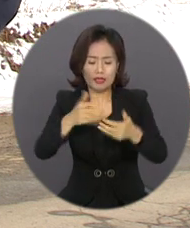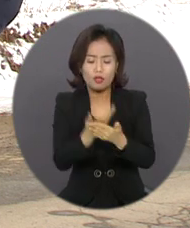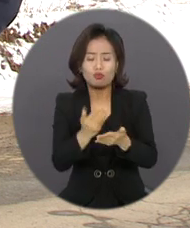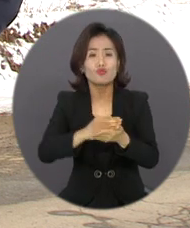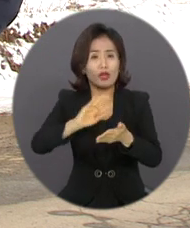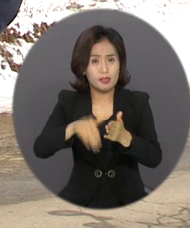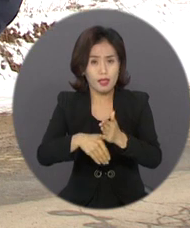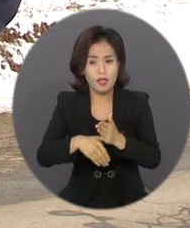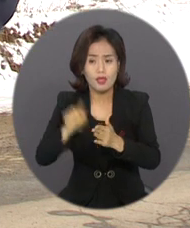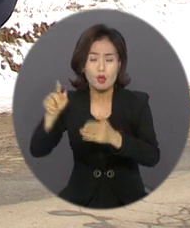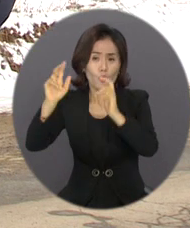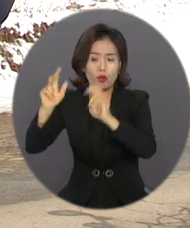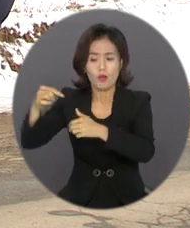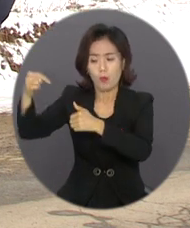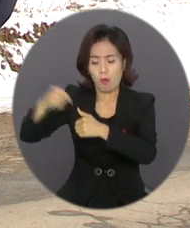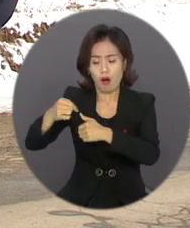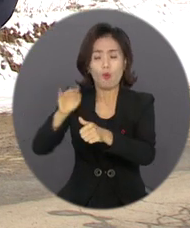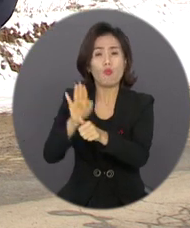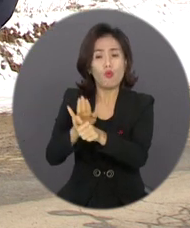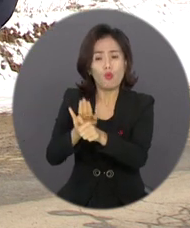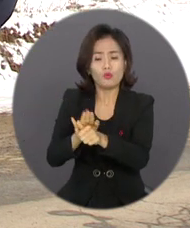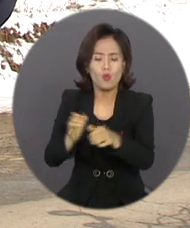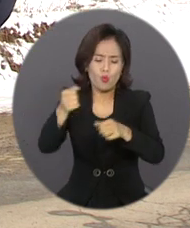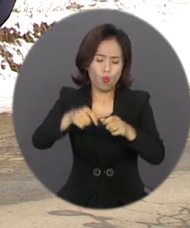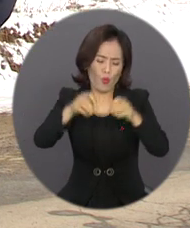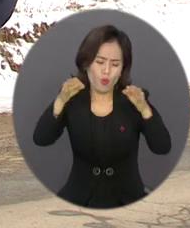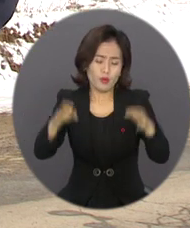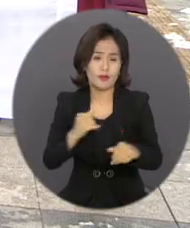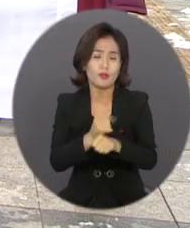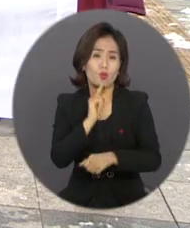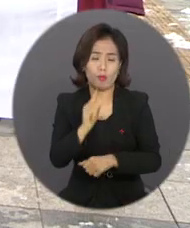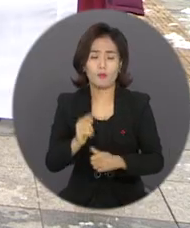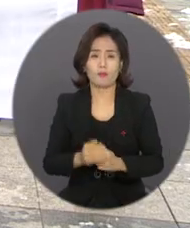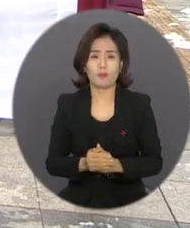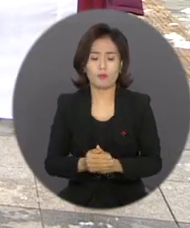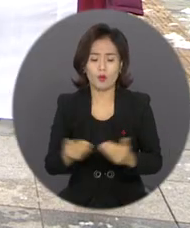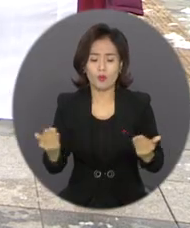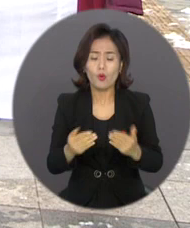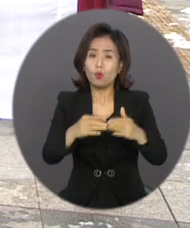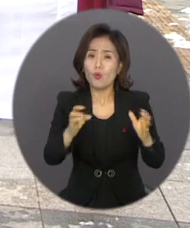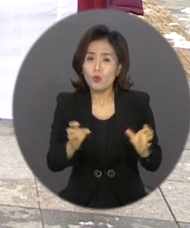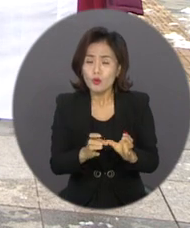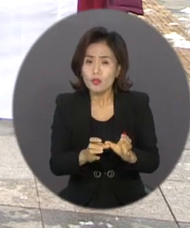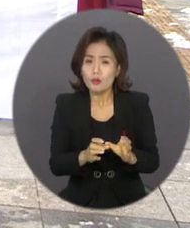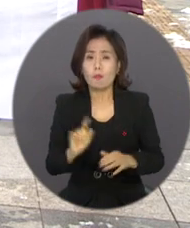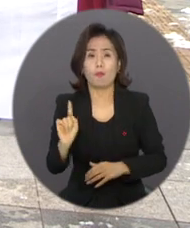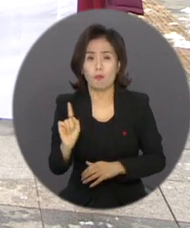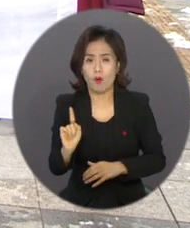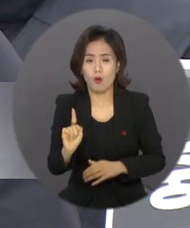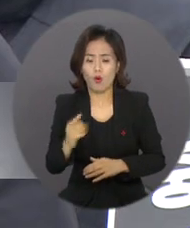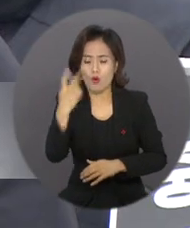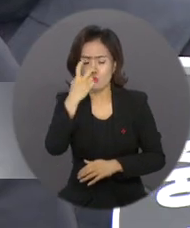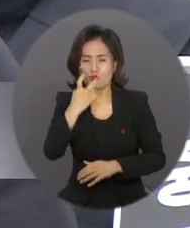수리할 때 제재업체 직원들의 보조 역할을 수년간 했다고 밝혔습니다 노동계는 원창업체의 면죄부를 주는